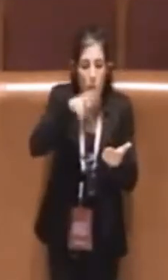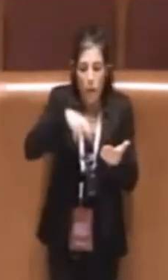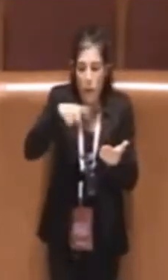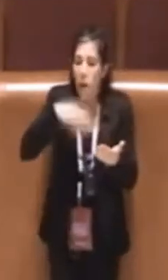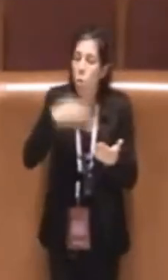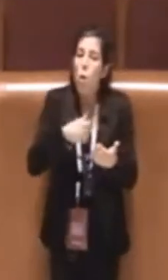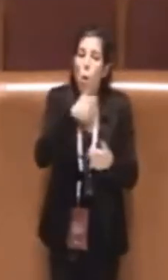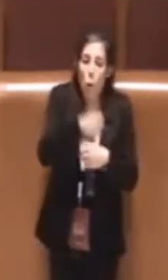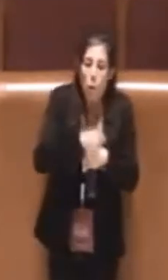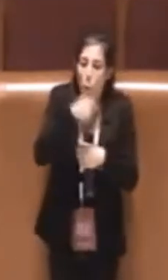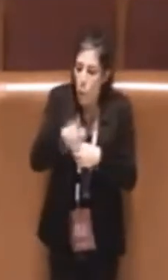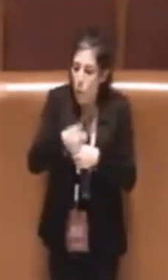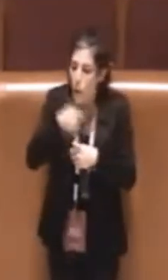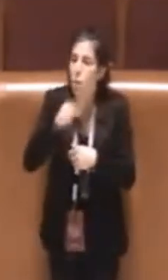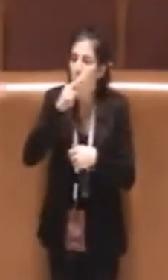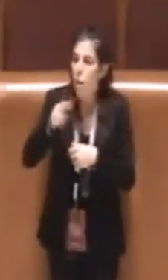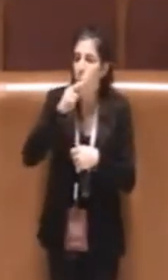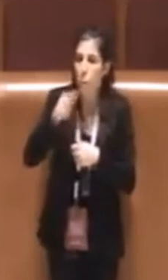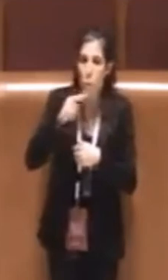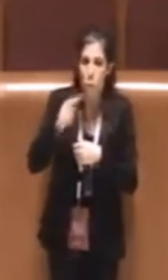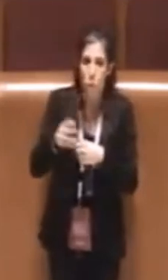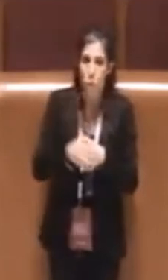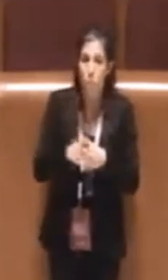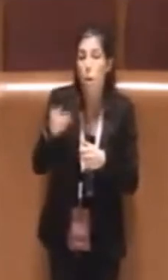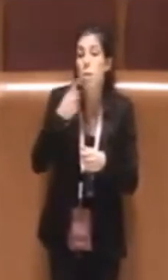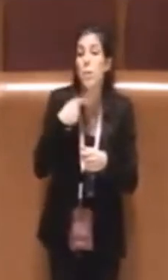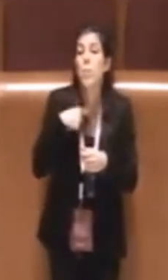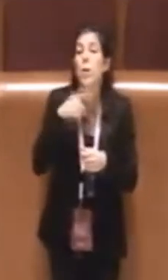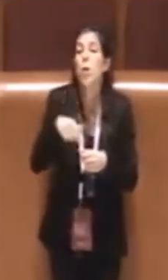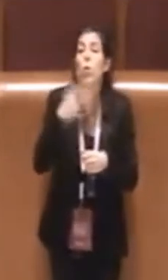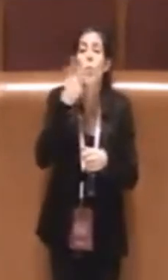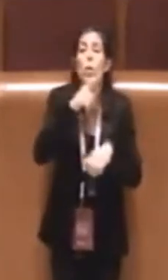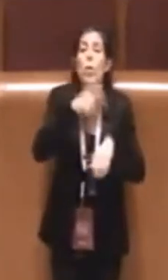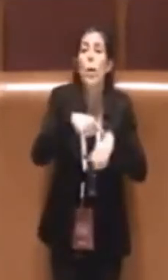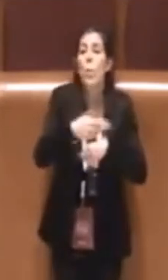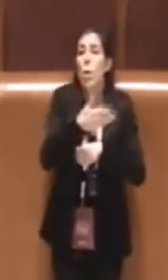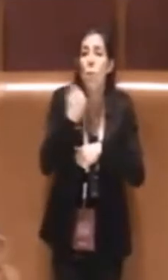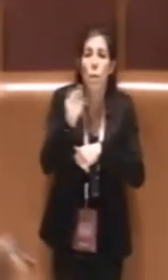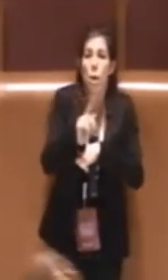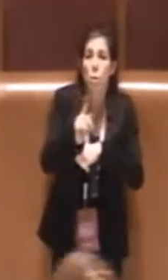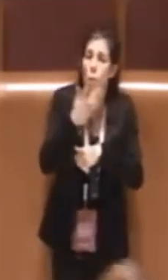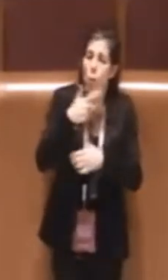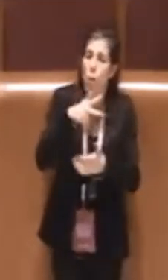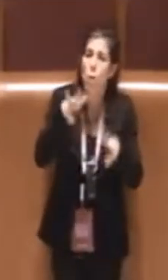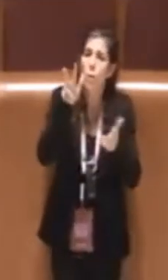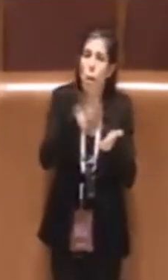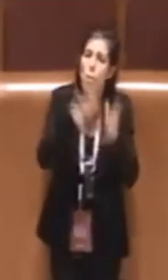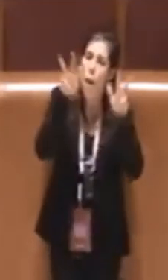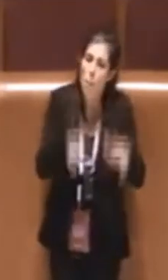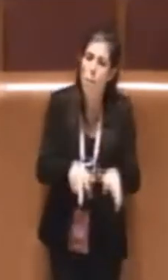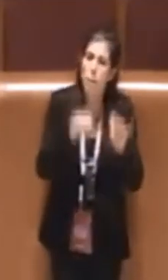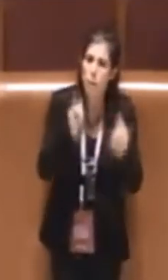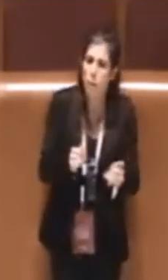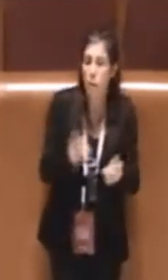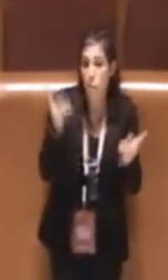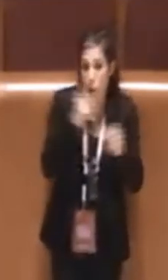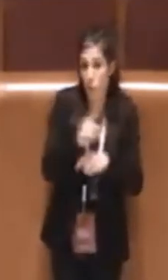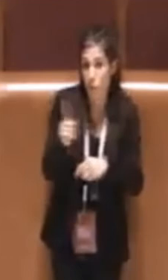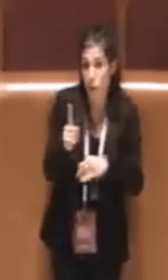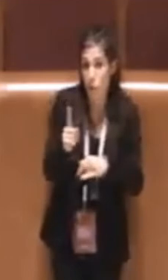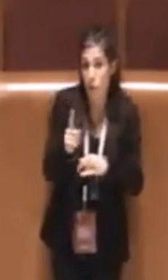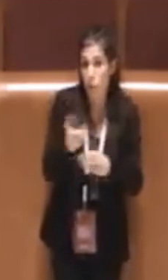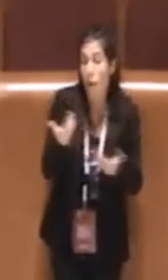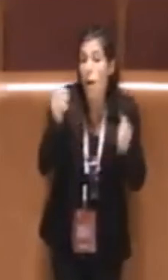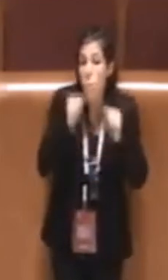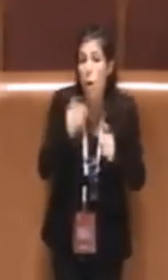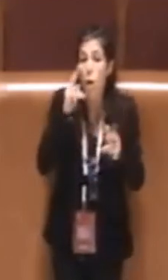risponderò. Ma non mi venga a dire che non vuole togliere tempo per l'approvazione di questa delibera, perché non è vero. Ci saremmo potuti